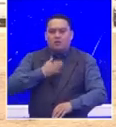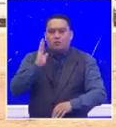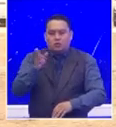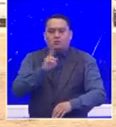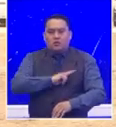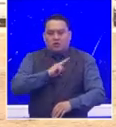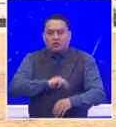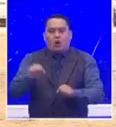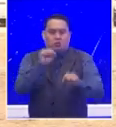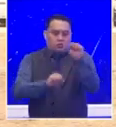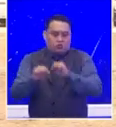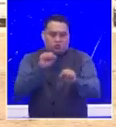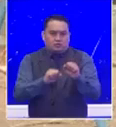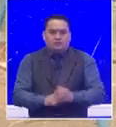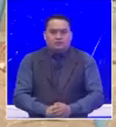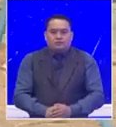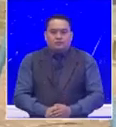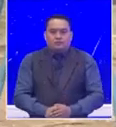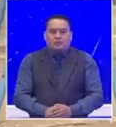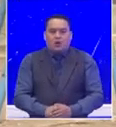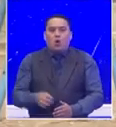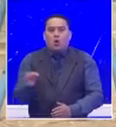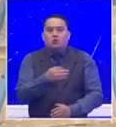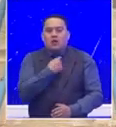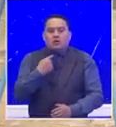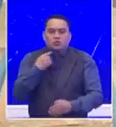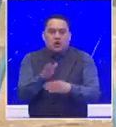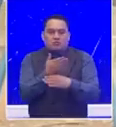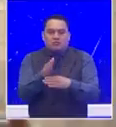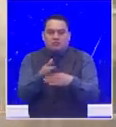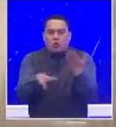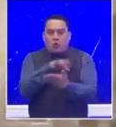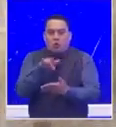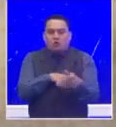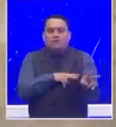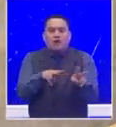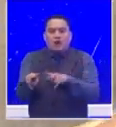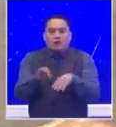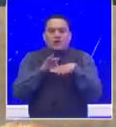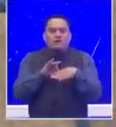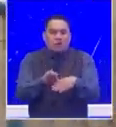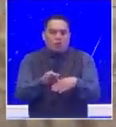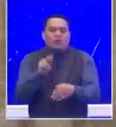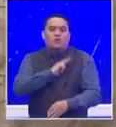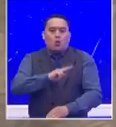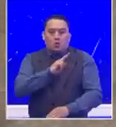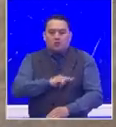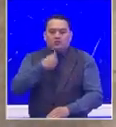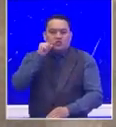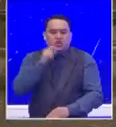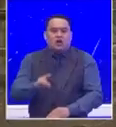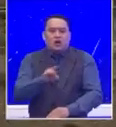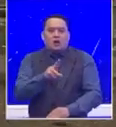делаем в них наружную обработку и дезинфицируем. Поделив областной центр на секторы, власти города контролируют проведение дезинфекционных работ. Вчера